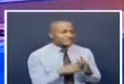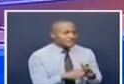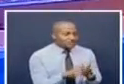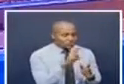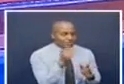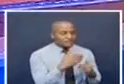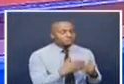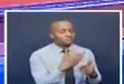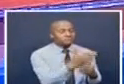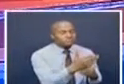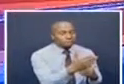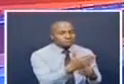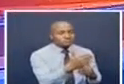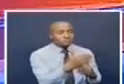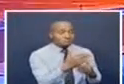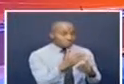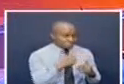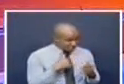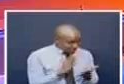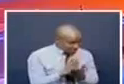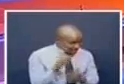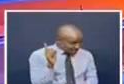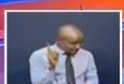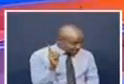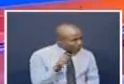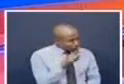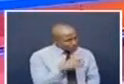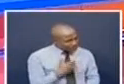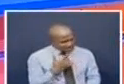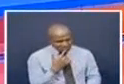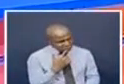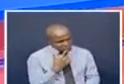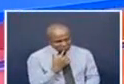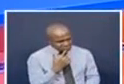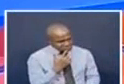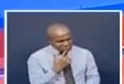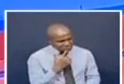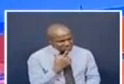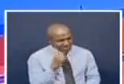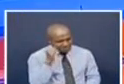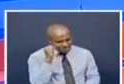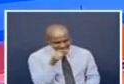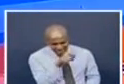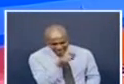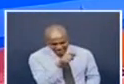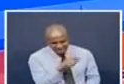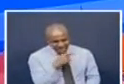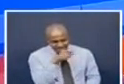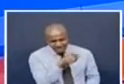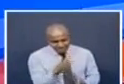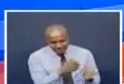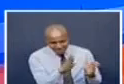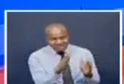miwili mitatu ijayo kama nitakuwa sijakosea. Huoni kama kuna harufu ya kisiasa kwamba pengine ni namna fulani